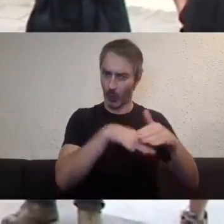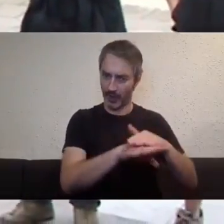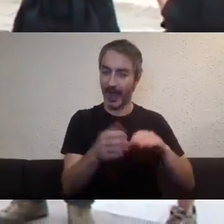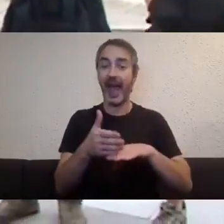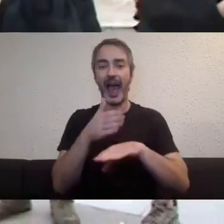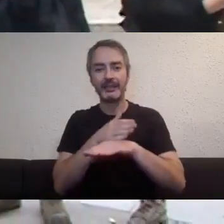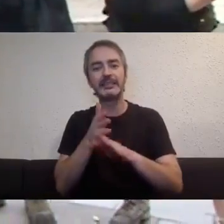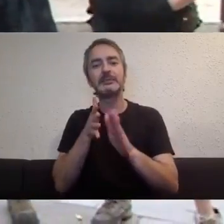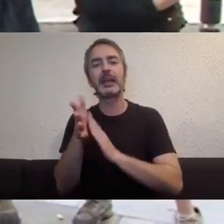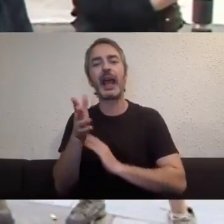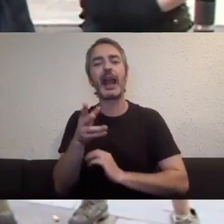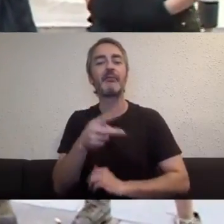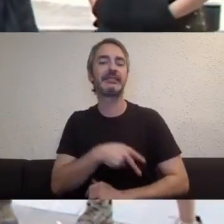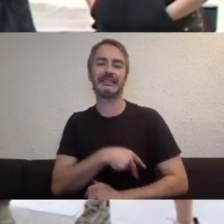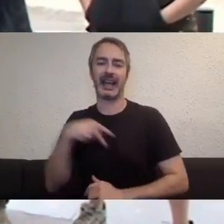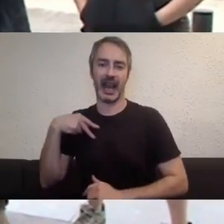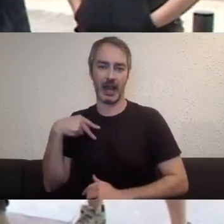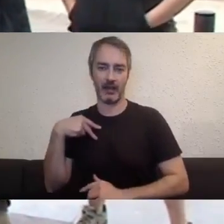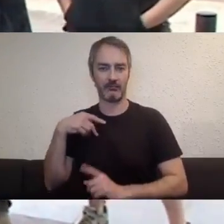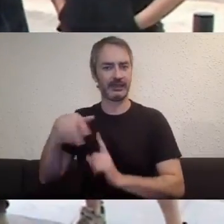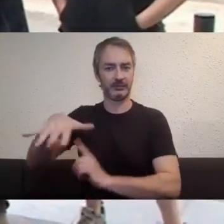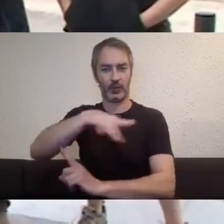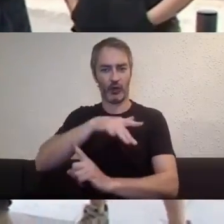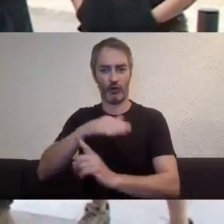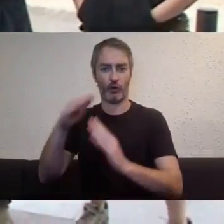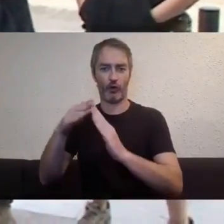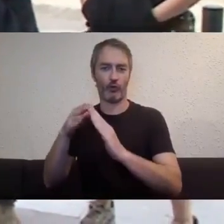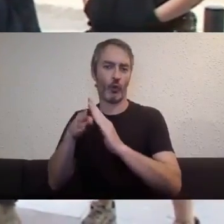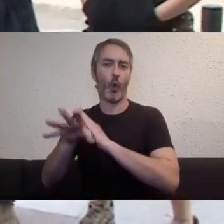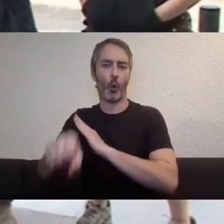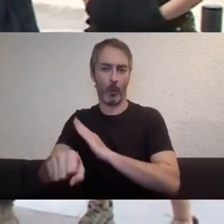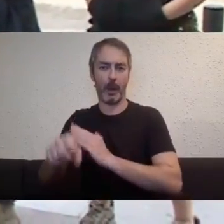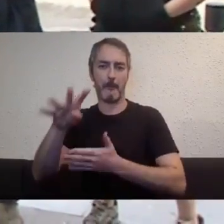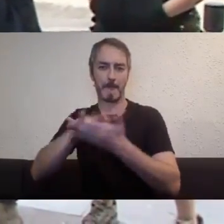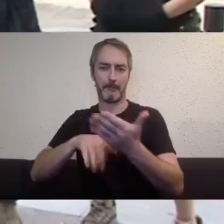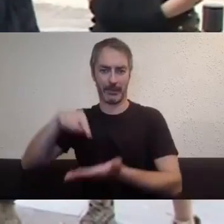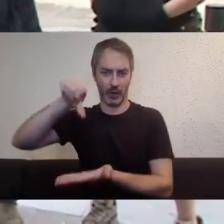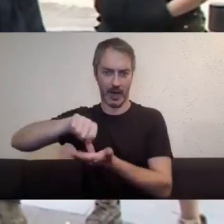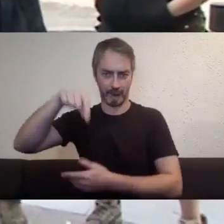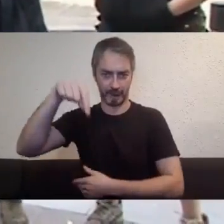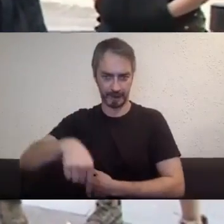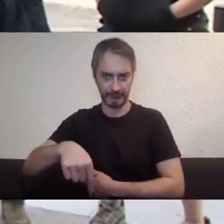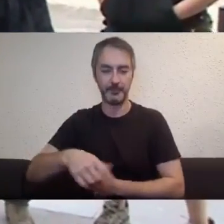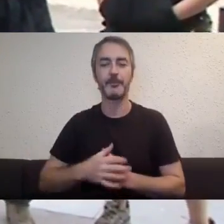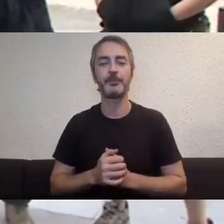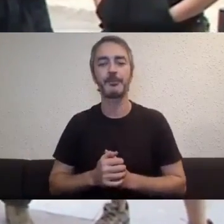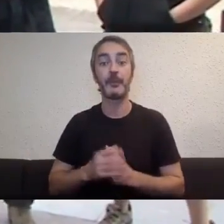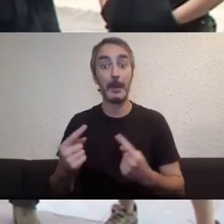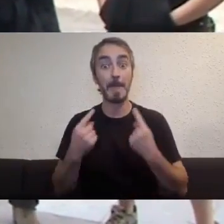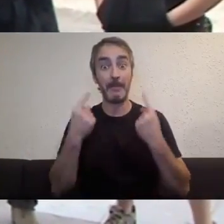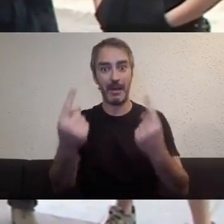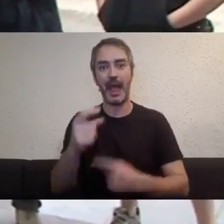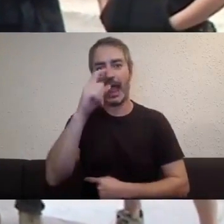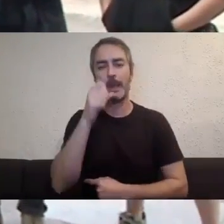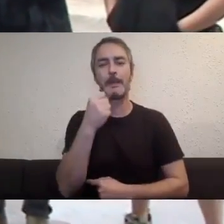per situar-vos dins del context de l'ocupació a Barcelona. Llavors, l'ocupació a Barcelona va aparèixer